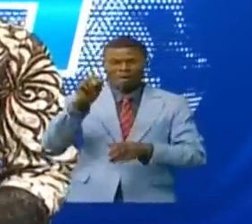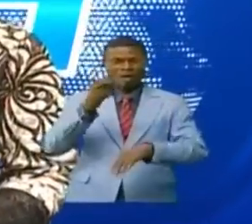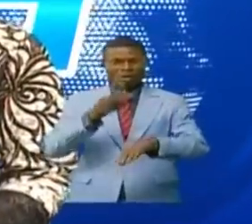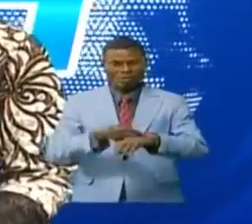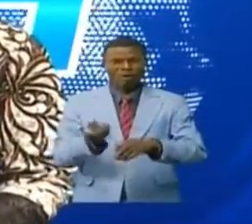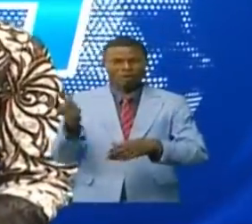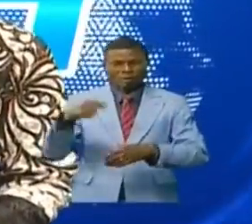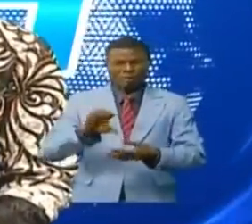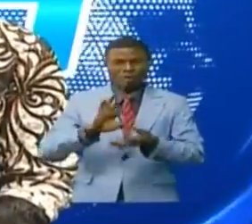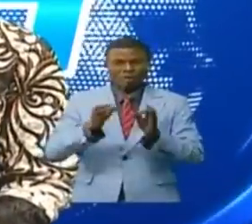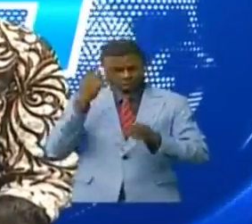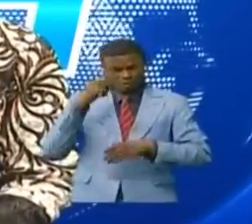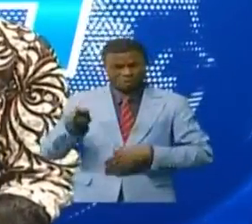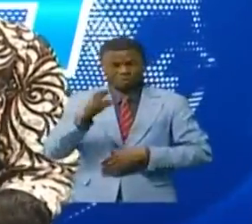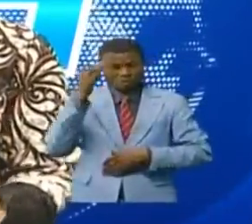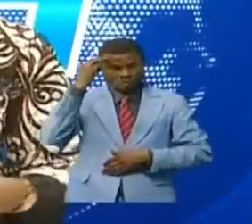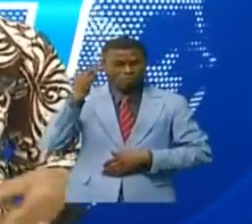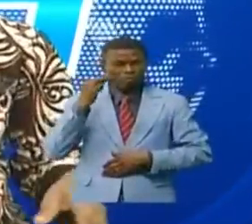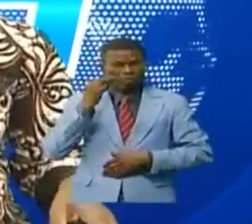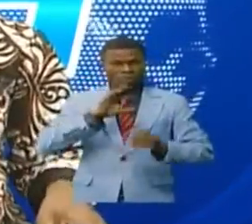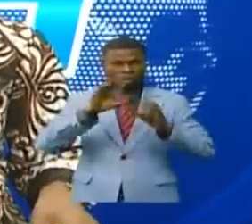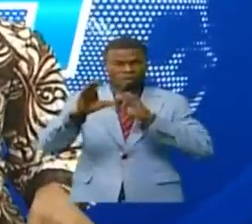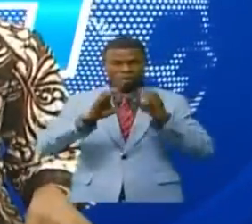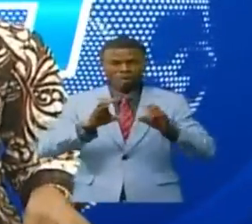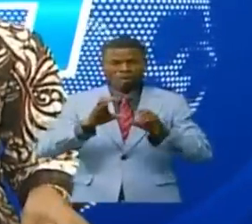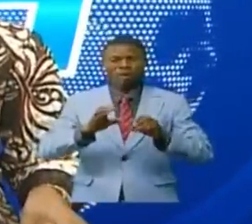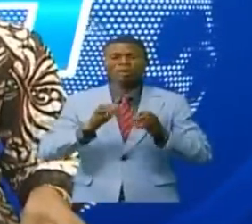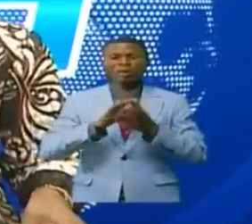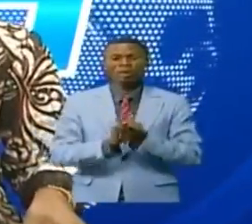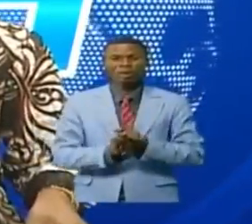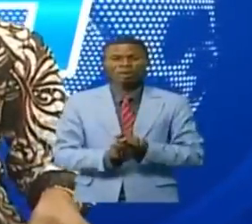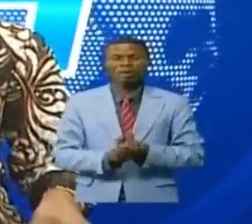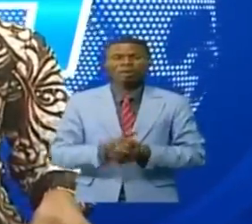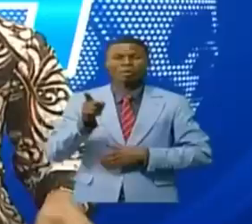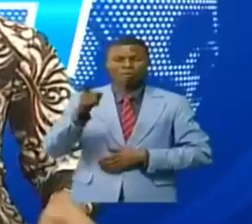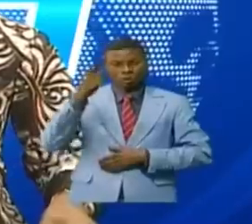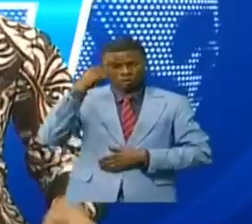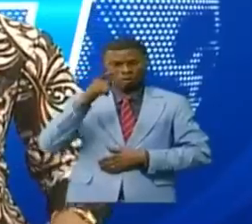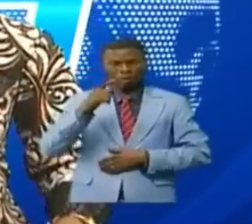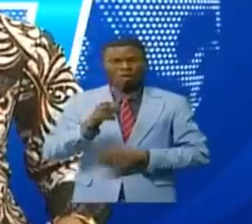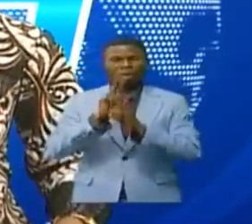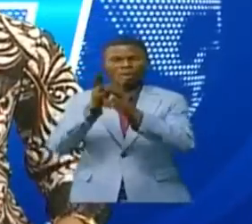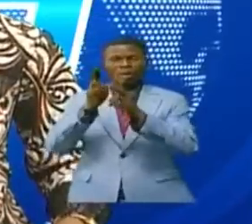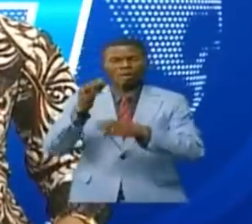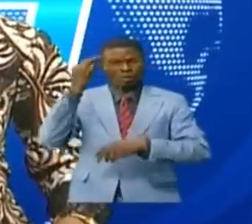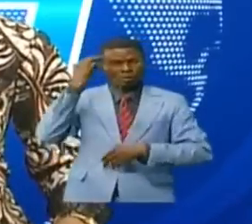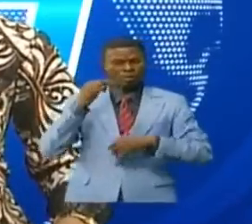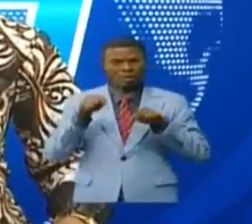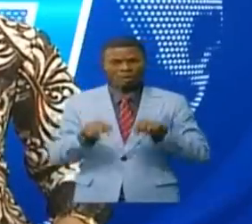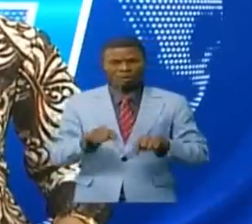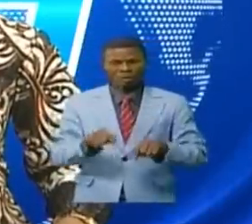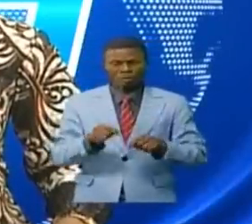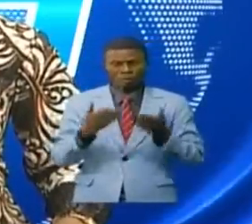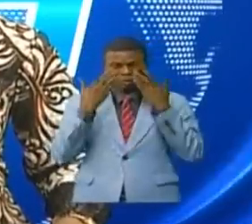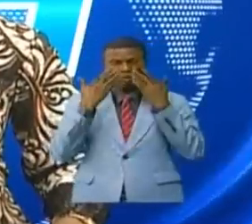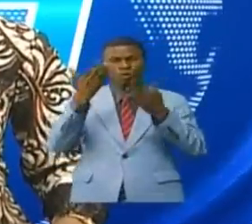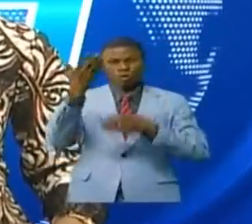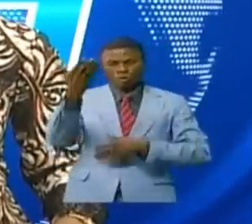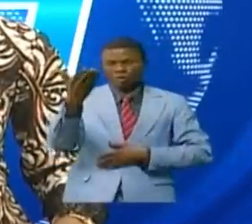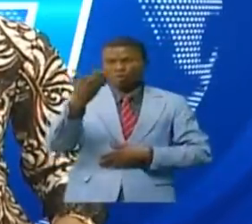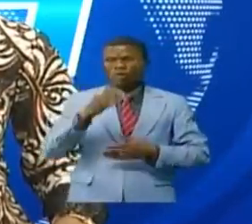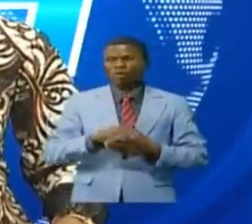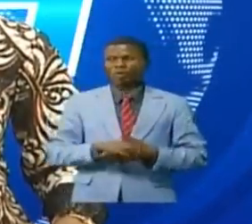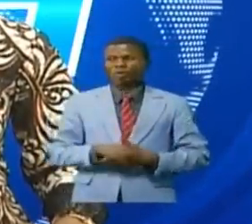compagnie du ministre de la Communication et Médias, Patrick Buaya, pour le compte rendu du Conseil des ministres.